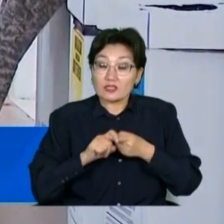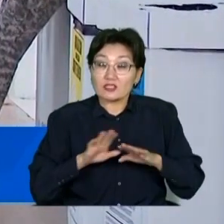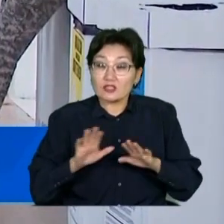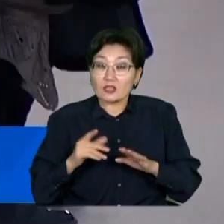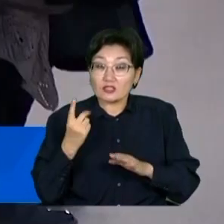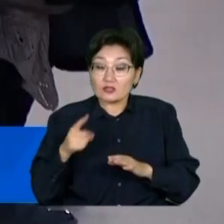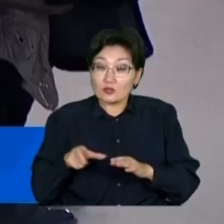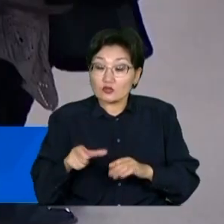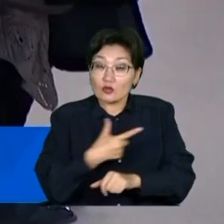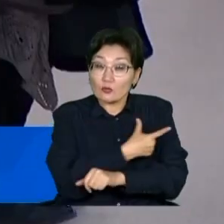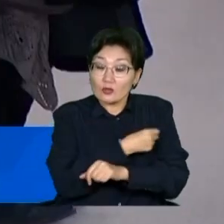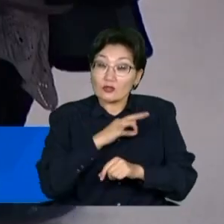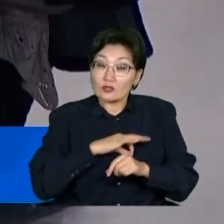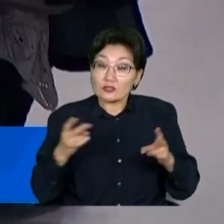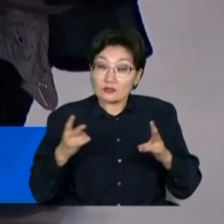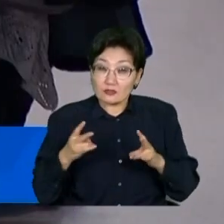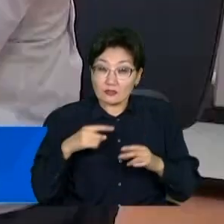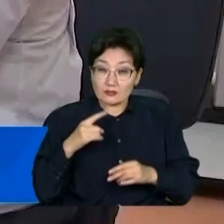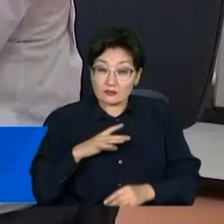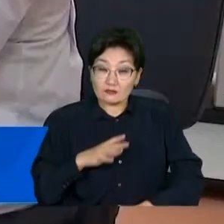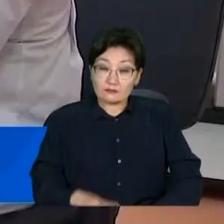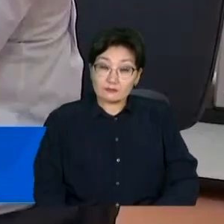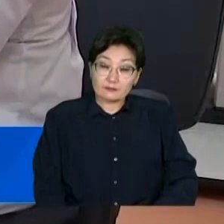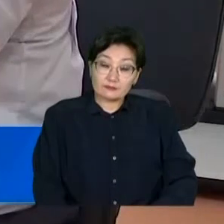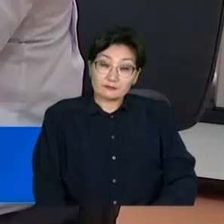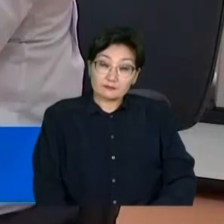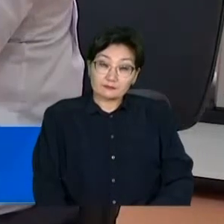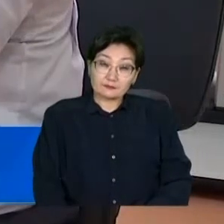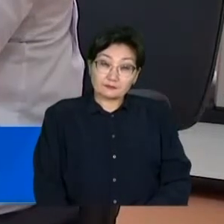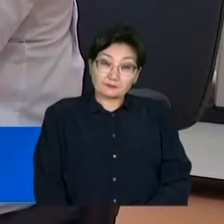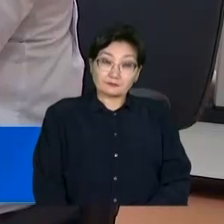жолы вакцина салғызу екенін айтады. Өмір